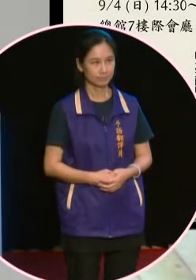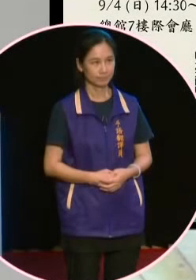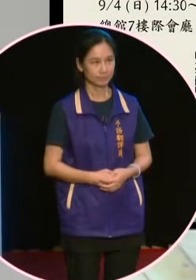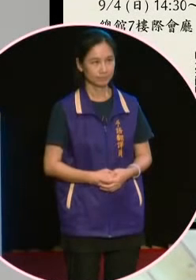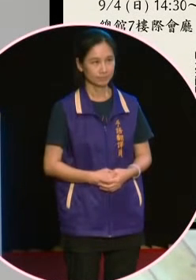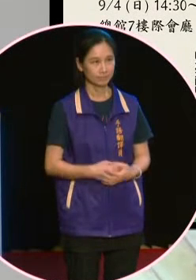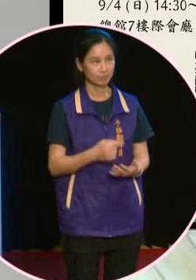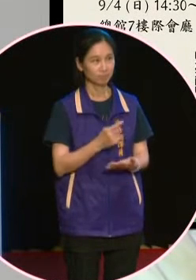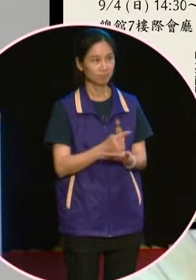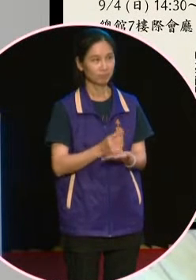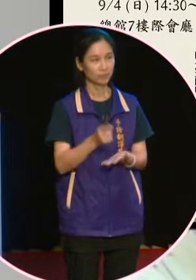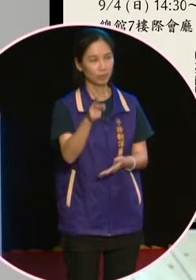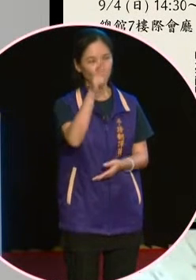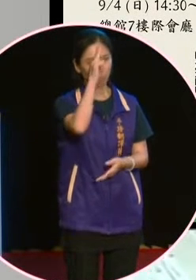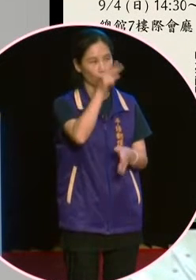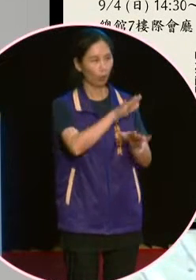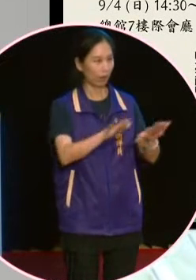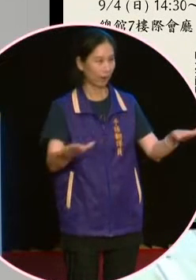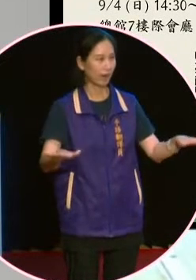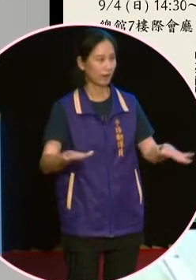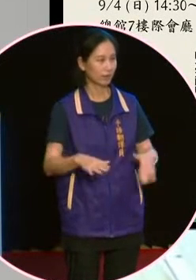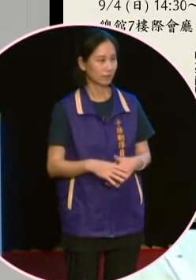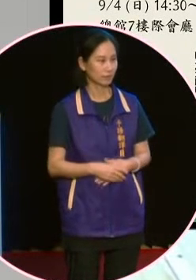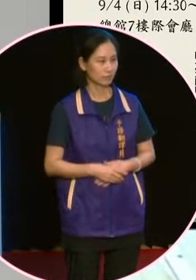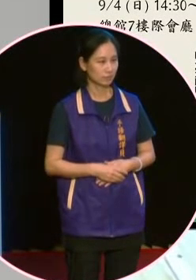皆さんどうも、こんにちは。